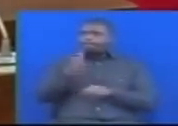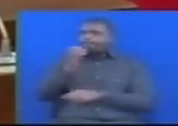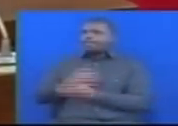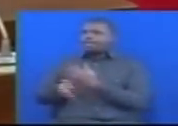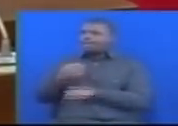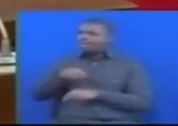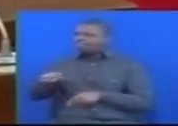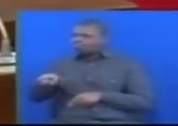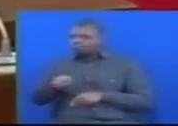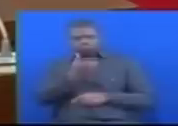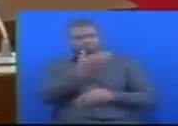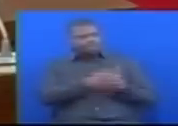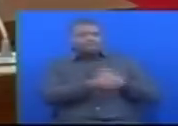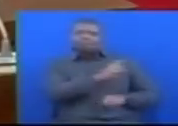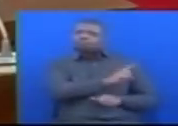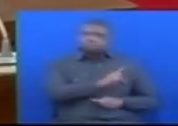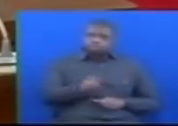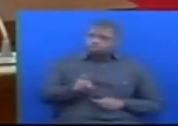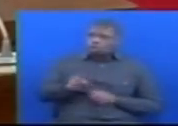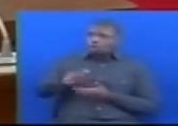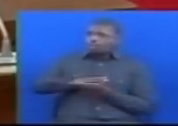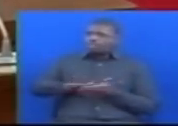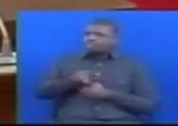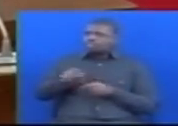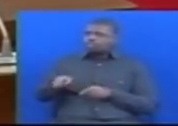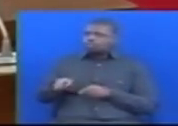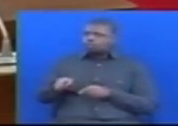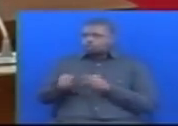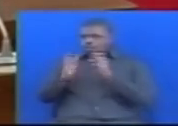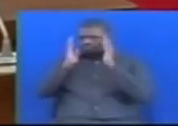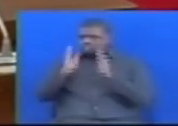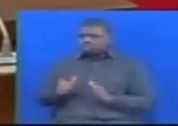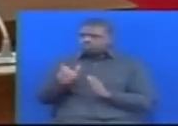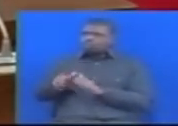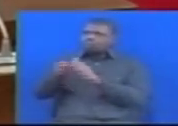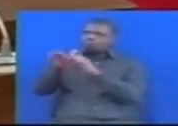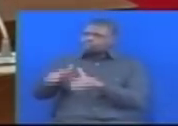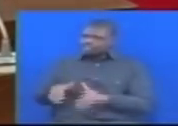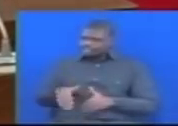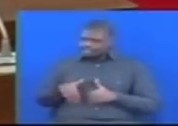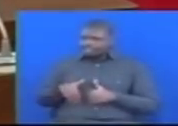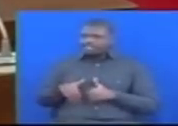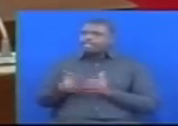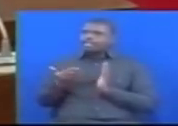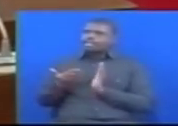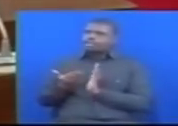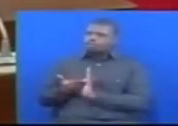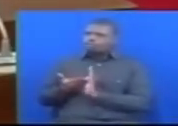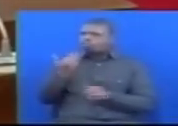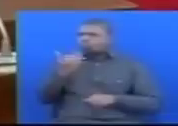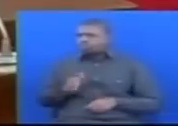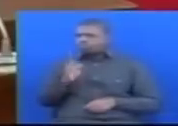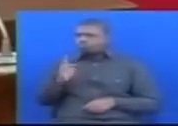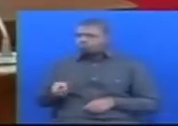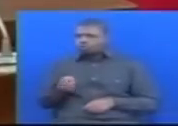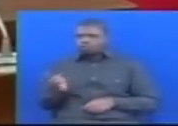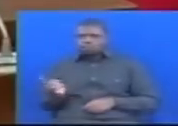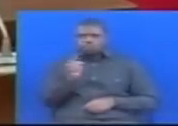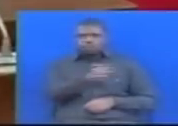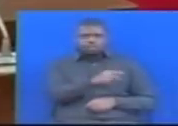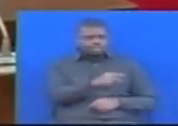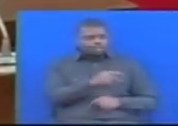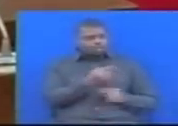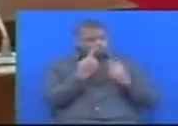mlemavu iwe asiye mlemavu. Kwa misingi hiyo, ni kuombe tu Mheshimiwa mbunge, nitaona kwamba kuna umuhimu wa kutembelea shule